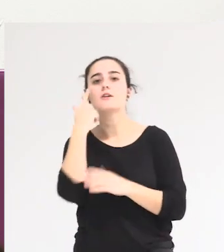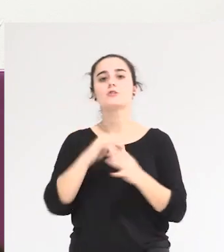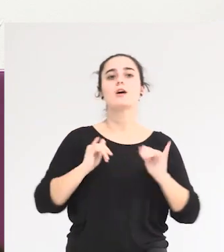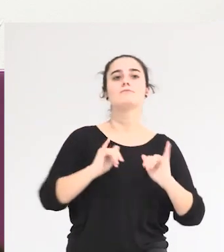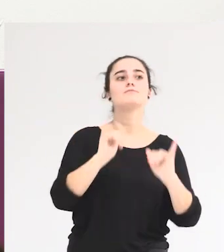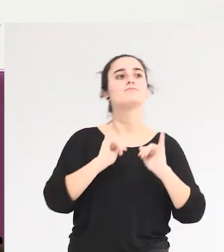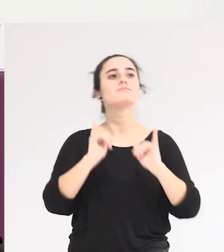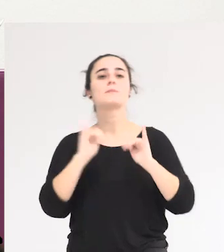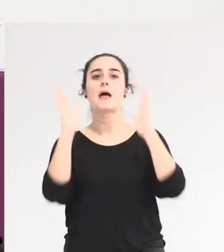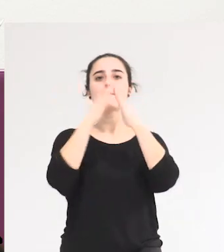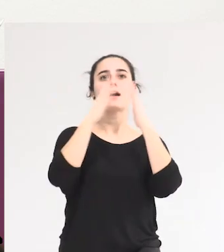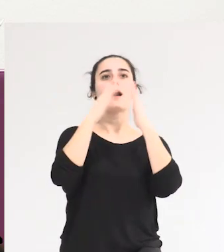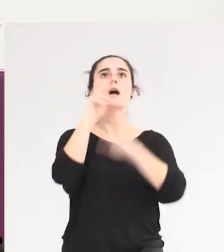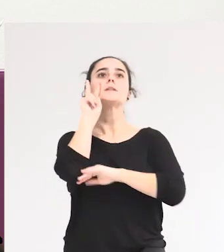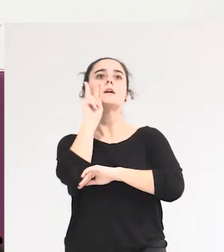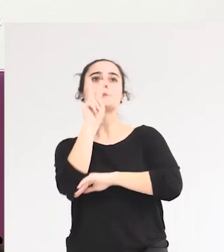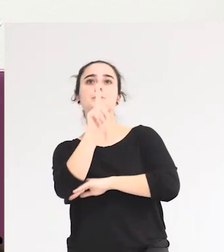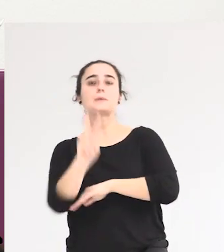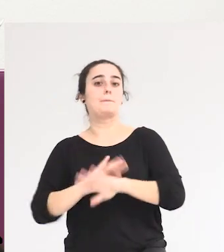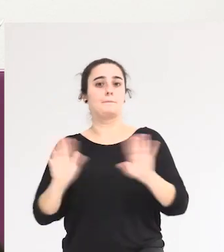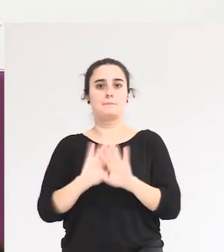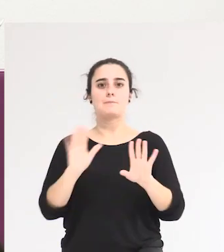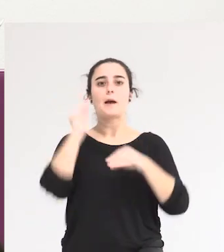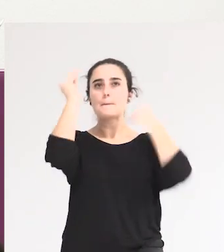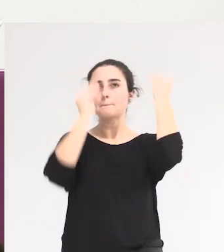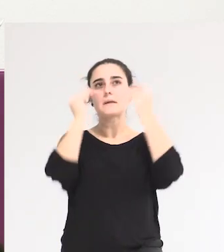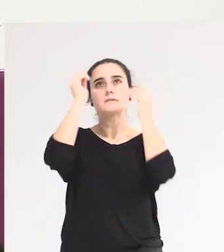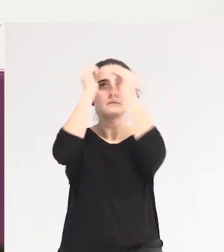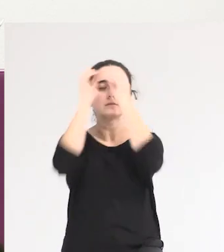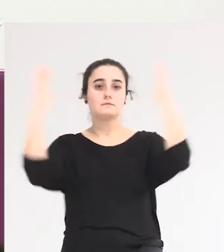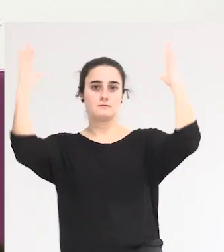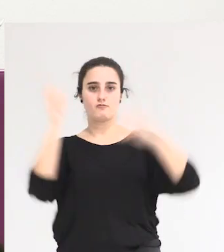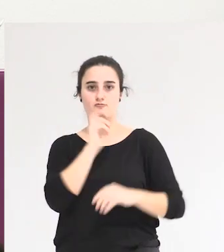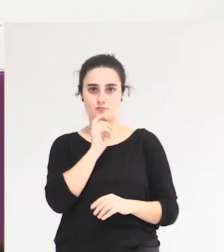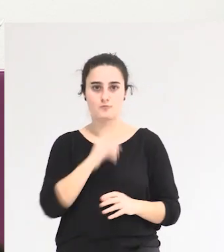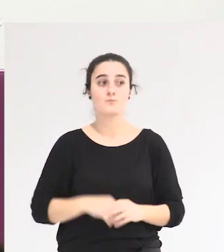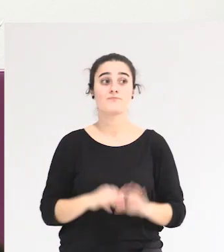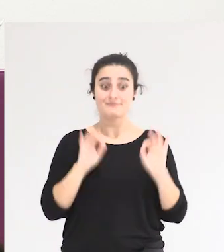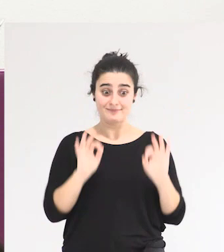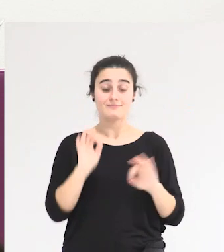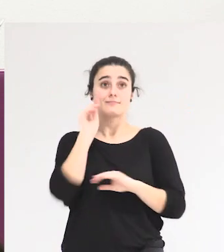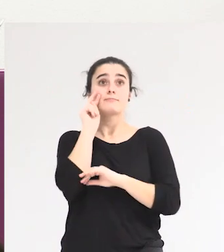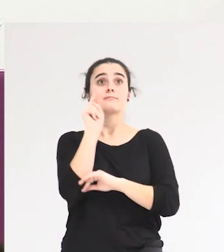etxe aurrean geratzeko, besterik gabe, berarengan pentsatzeko, ez? Eta orduan, han,